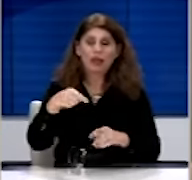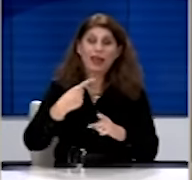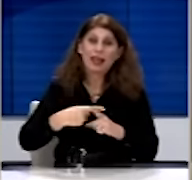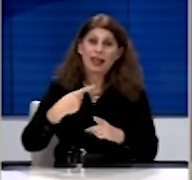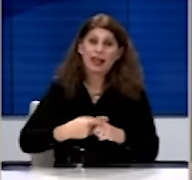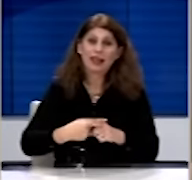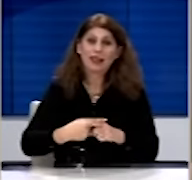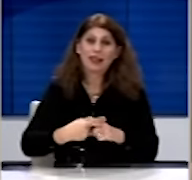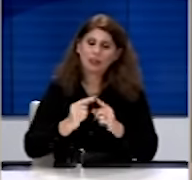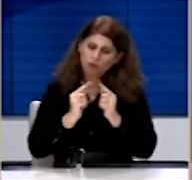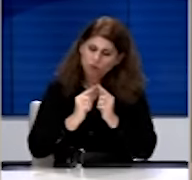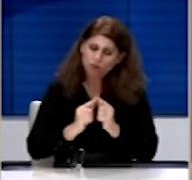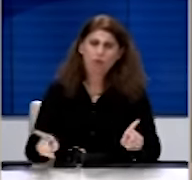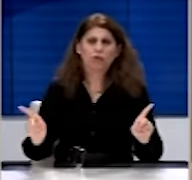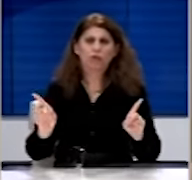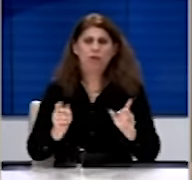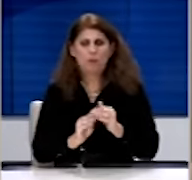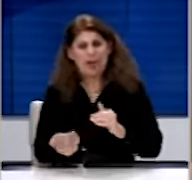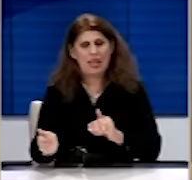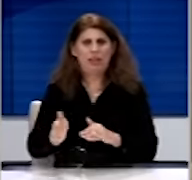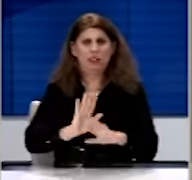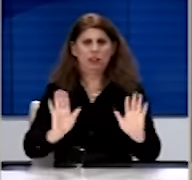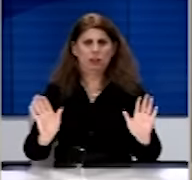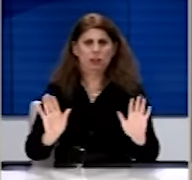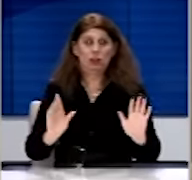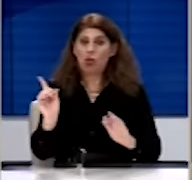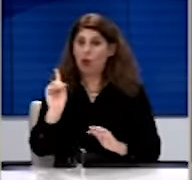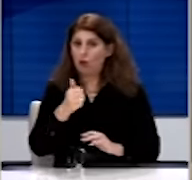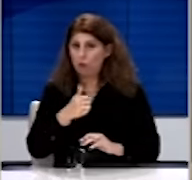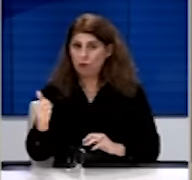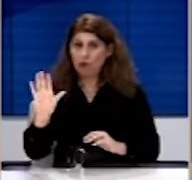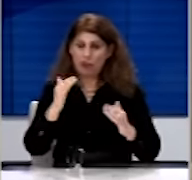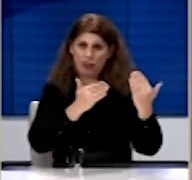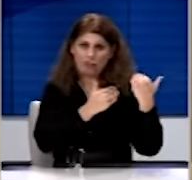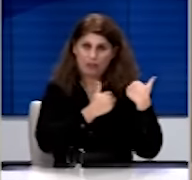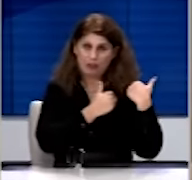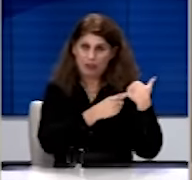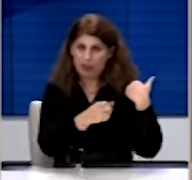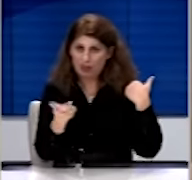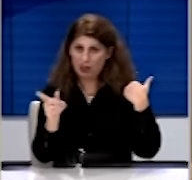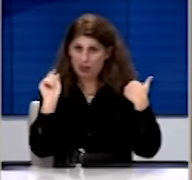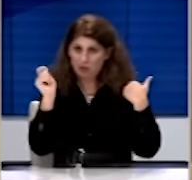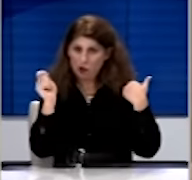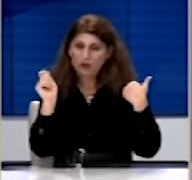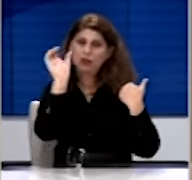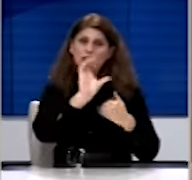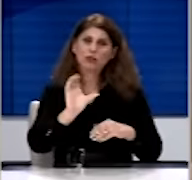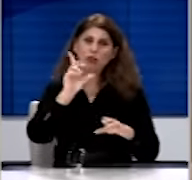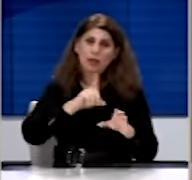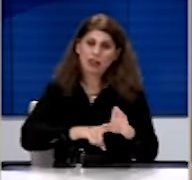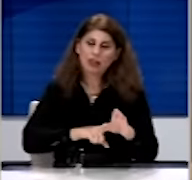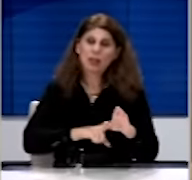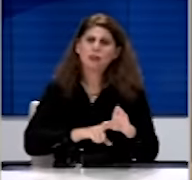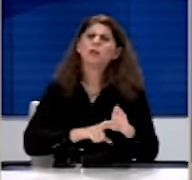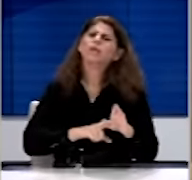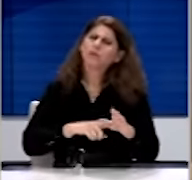ελληνική ιδιαιτερότητα και παρέκκληση. Ότι όχι μόνο δεν ευθύνεται για αυτά και η πολιτική της Ευρωπαϊκής Ένωσης,